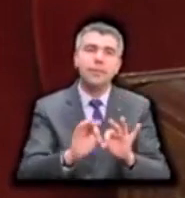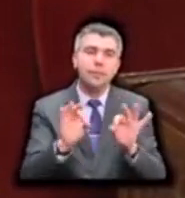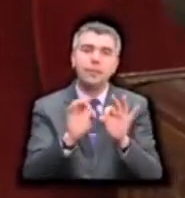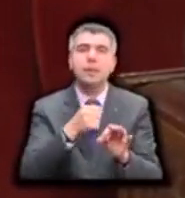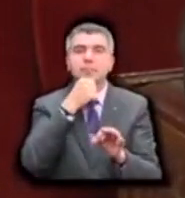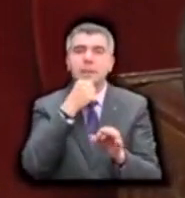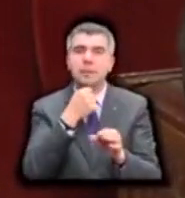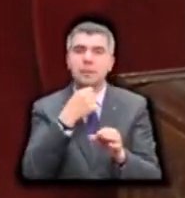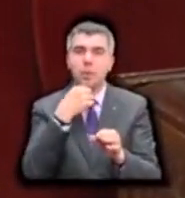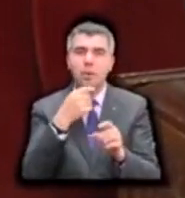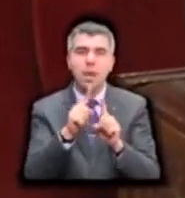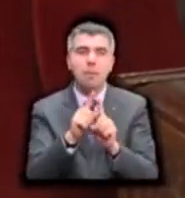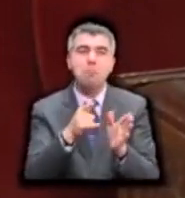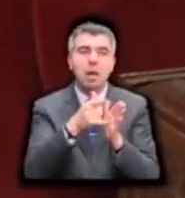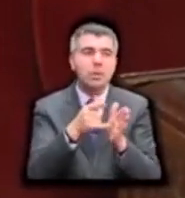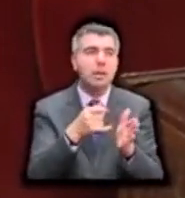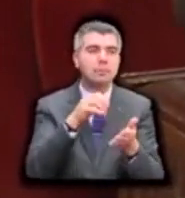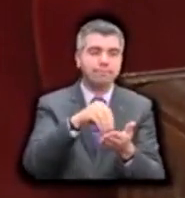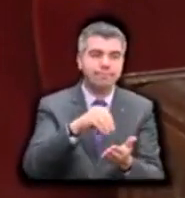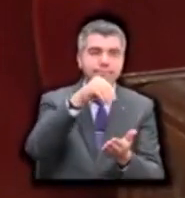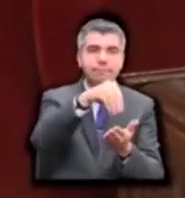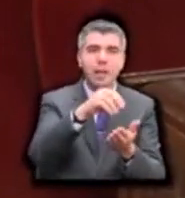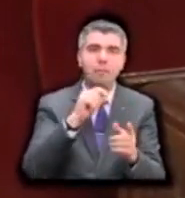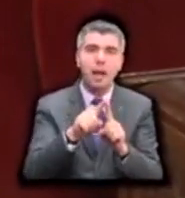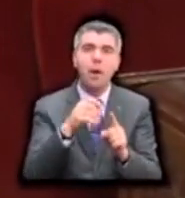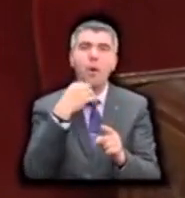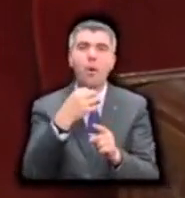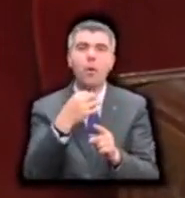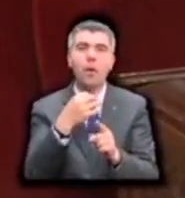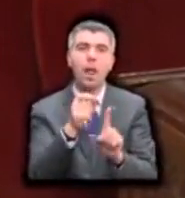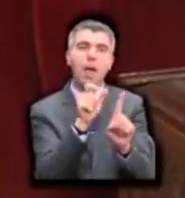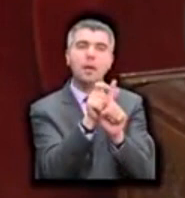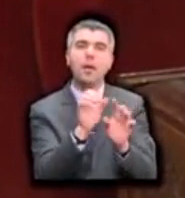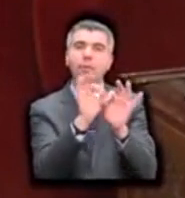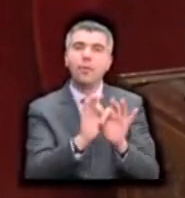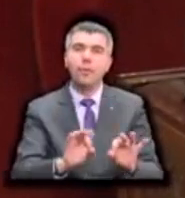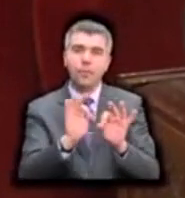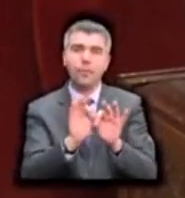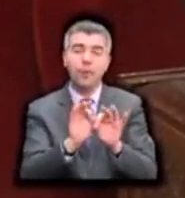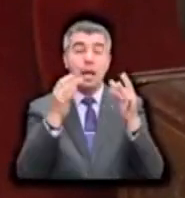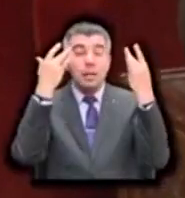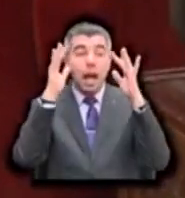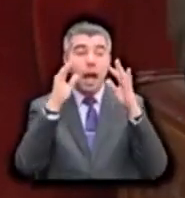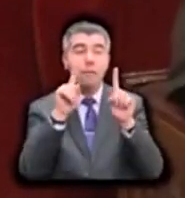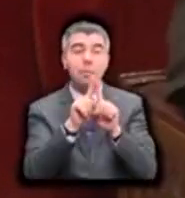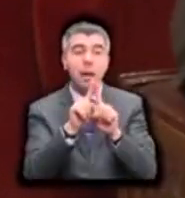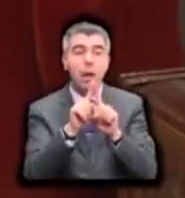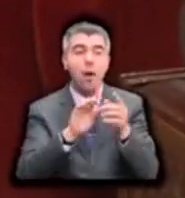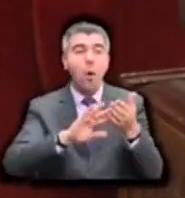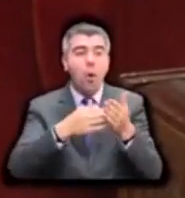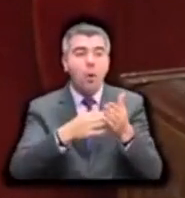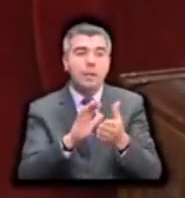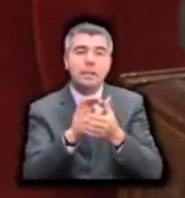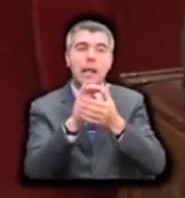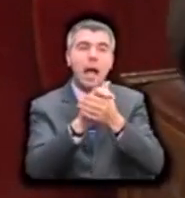التران ويوضروا تمايا. القضية راه ماشي ديال توازيوم ولا كاتخيام إيطاج، القضية ديال ثقافة جديدة، تحول قيمي.